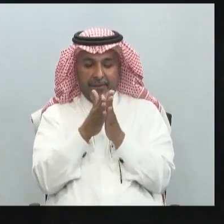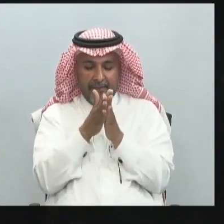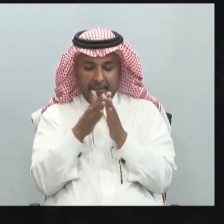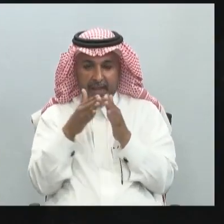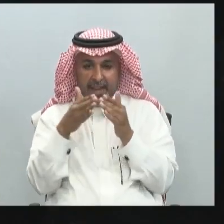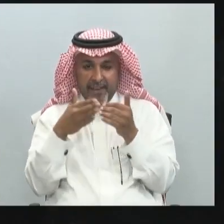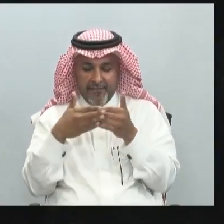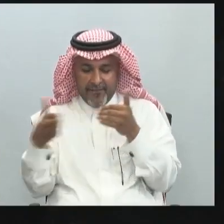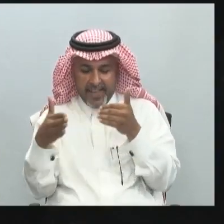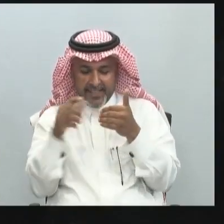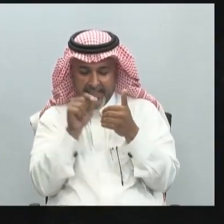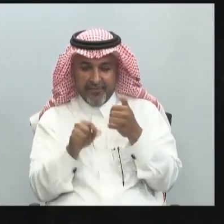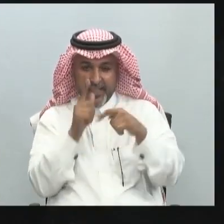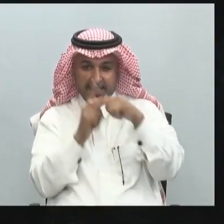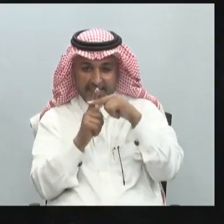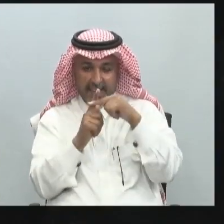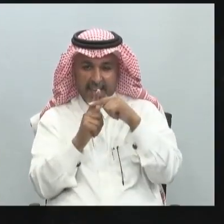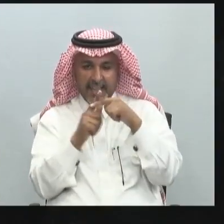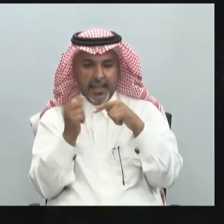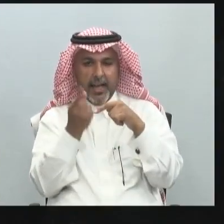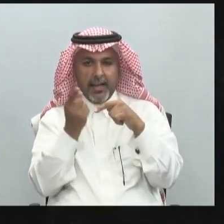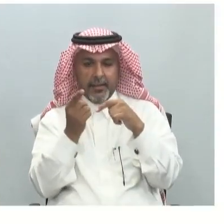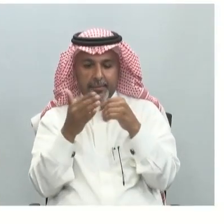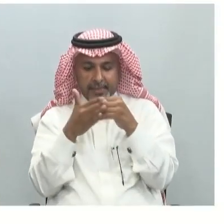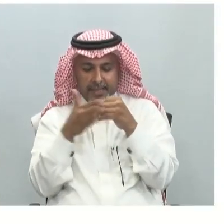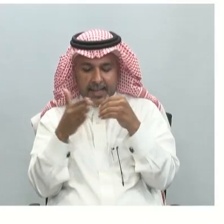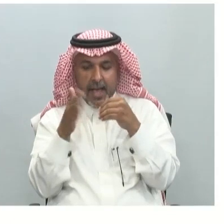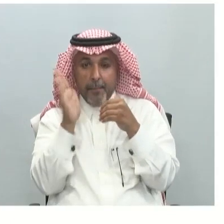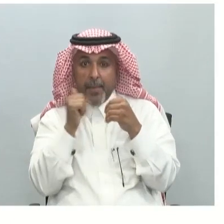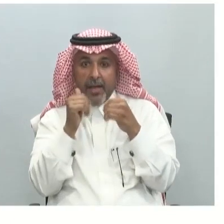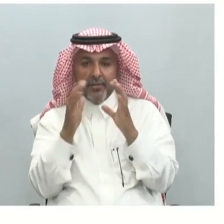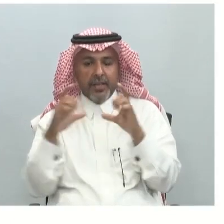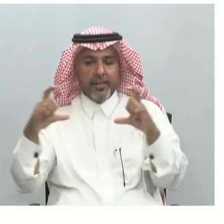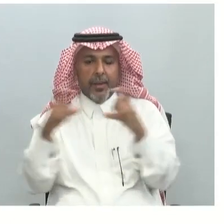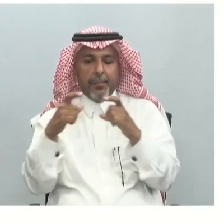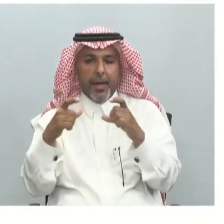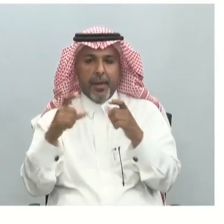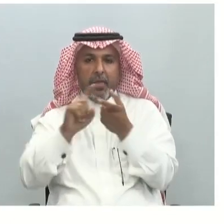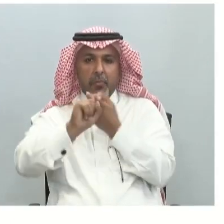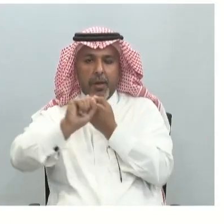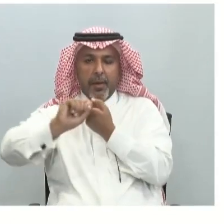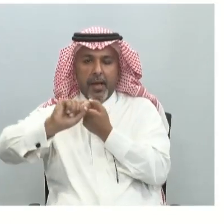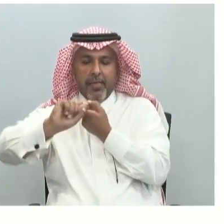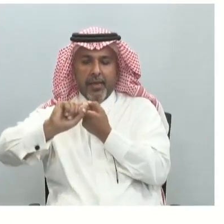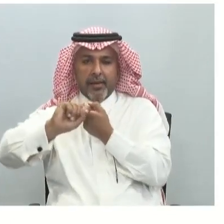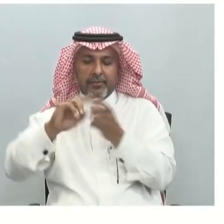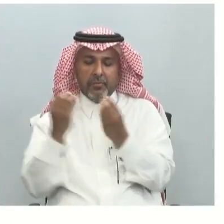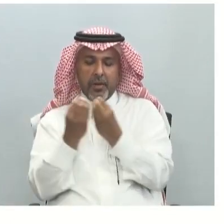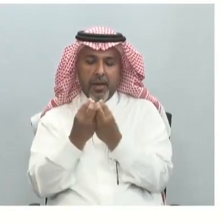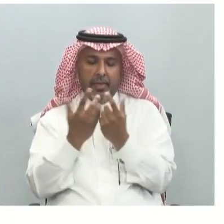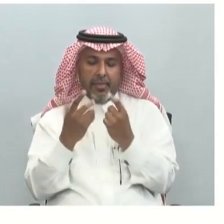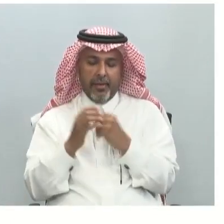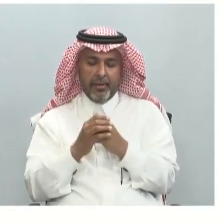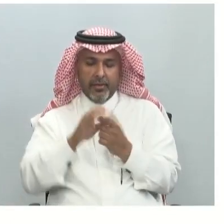برا القوس فيه مره واحده مره واحده يعني راح اقول اثنين اي بي ام اخذ الحد